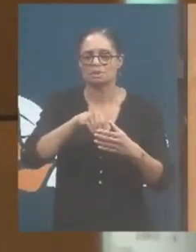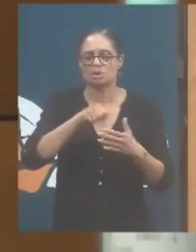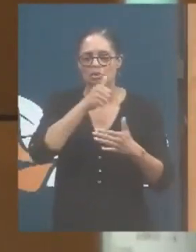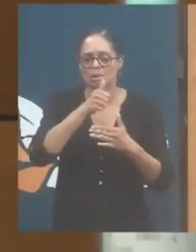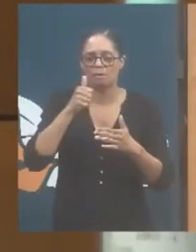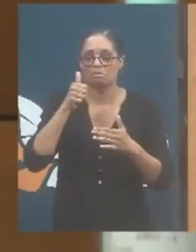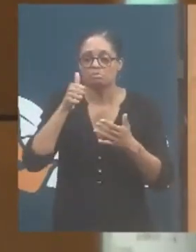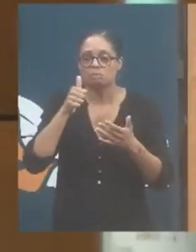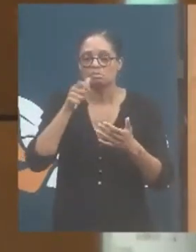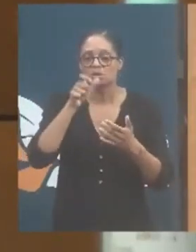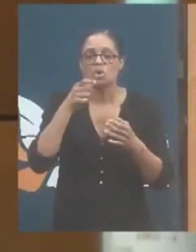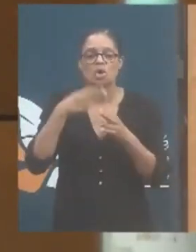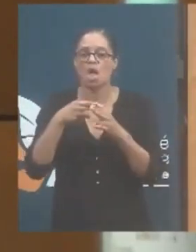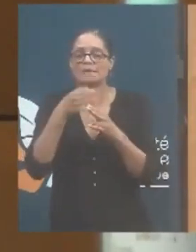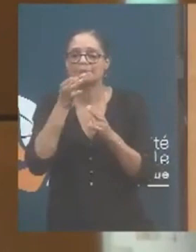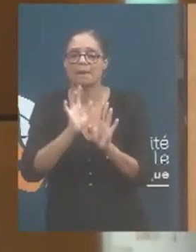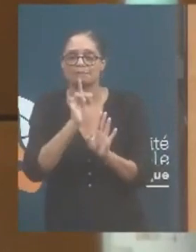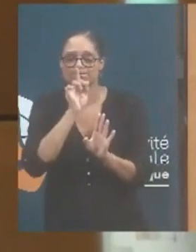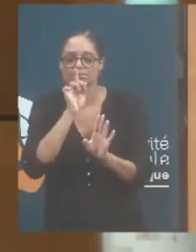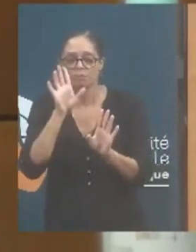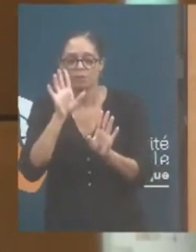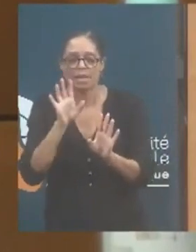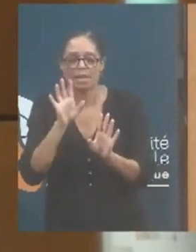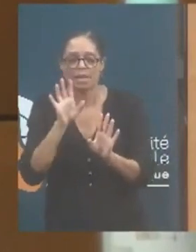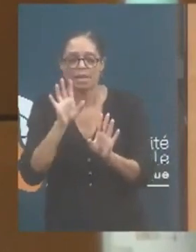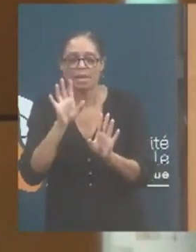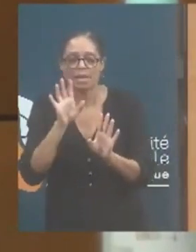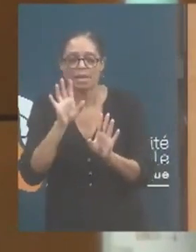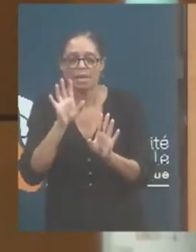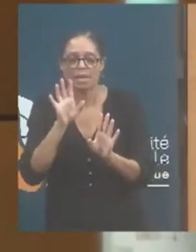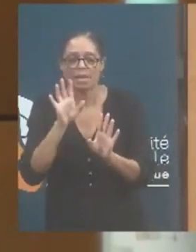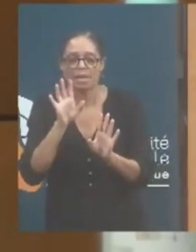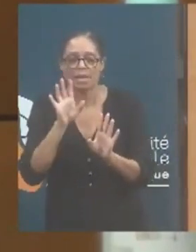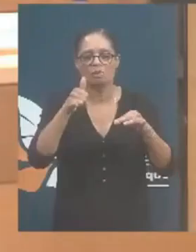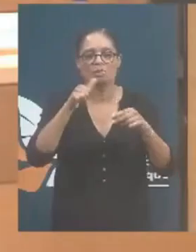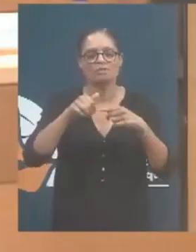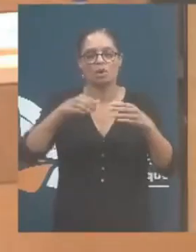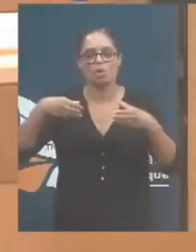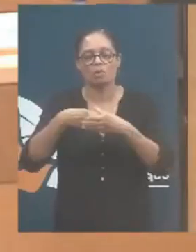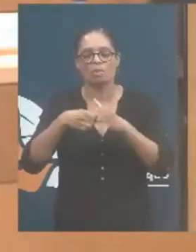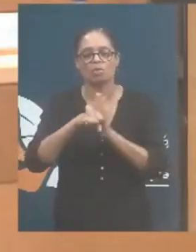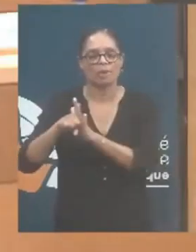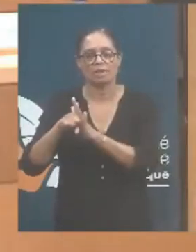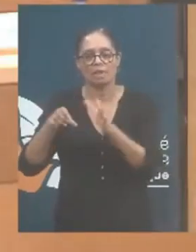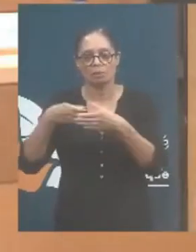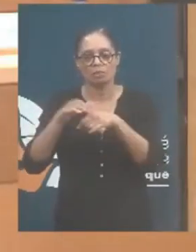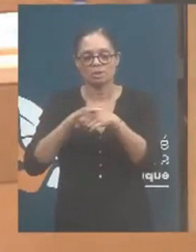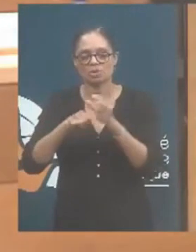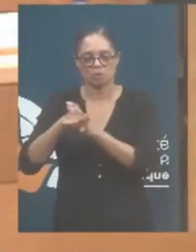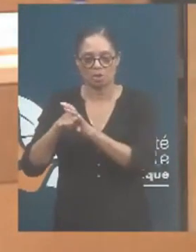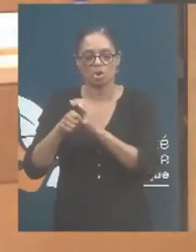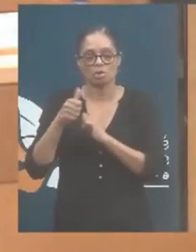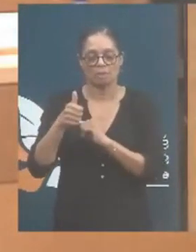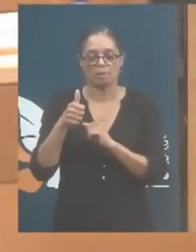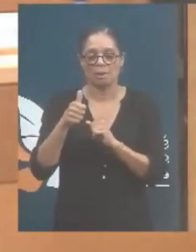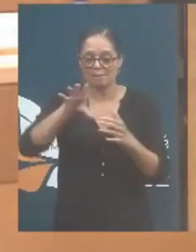manipulation. Je ne vais pas dire son nom, puisqu'il nous a discuté. C'était un homme de droite, qui était haut fonctionnaire, a participé à